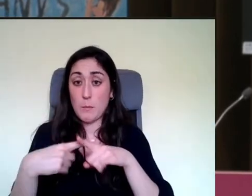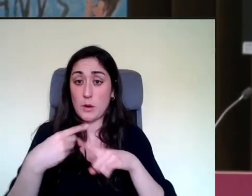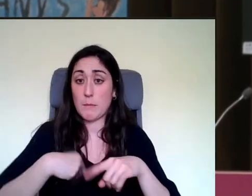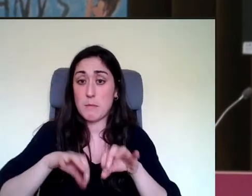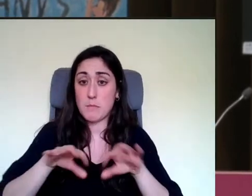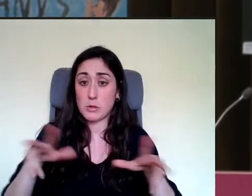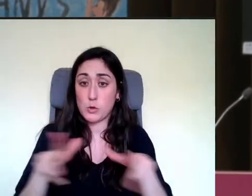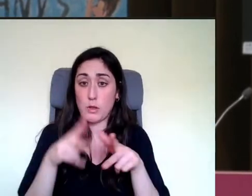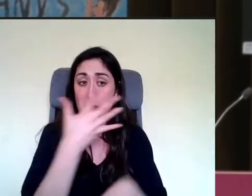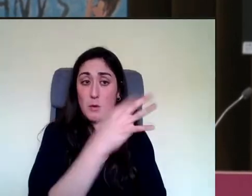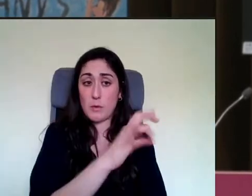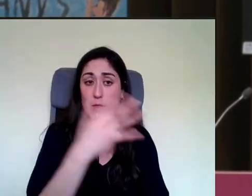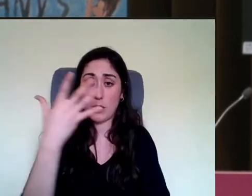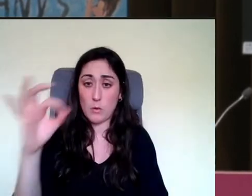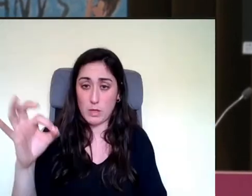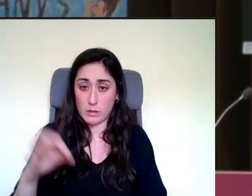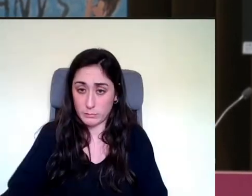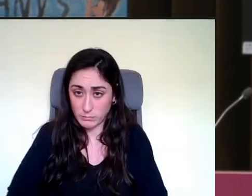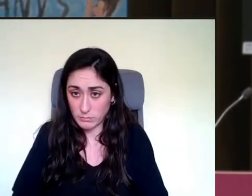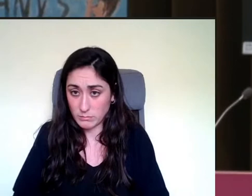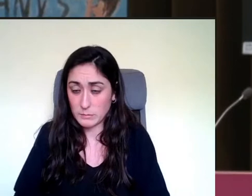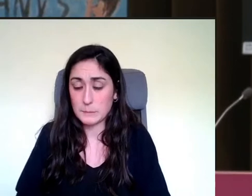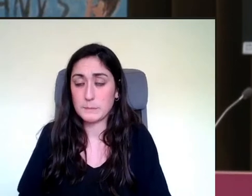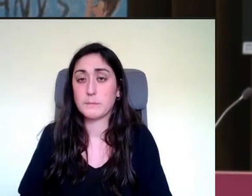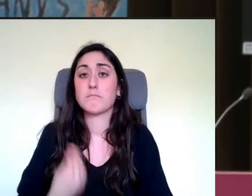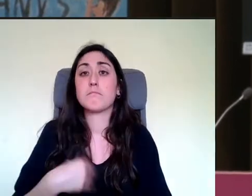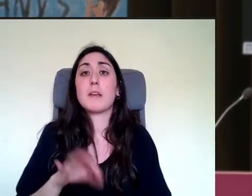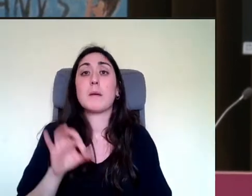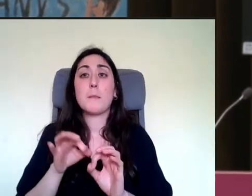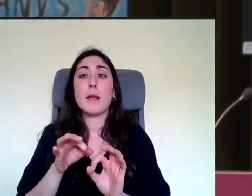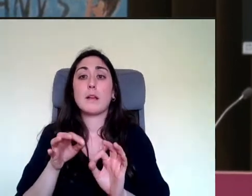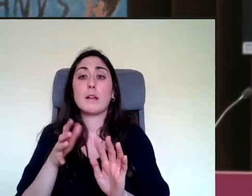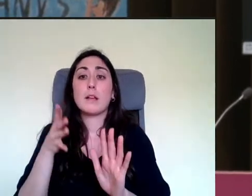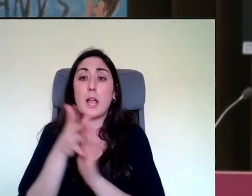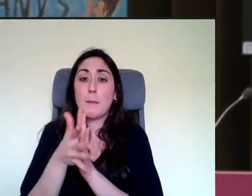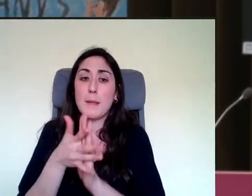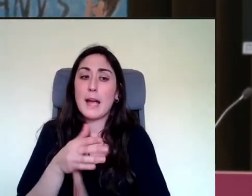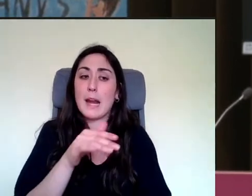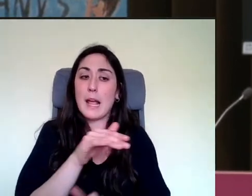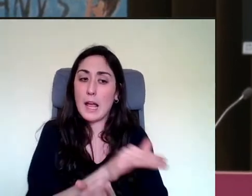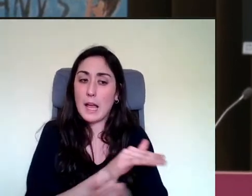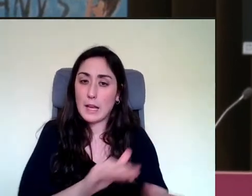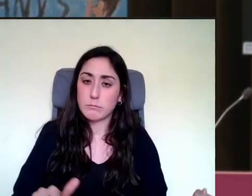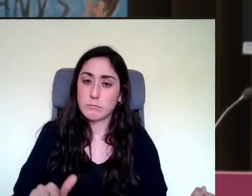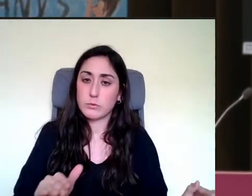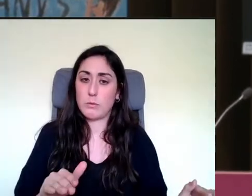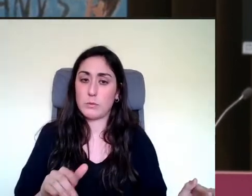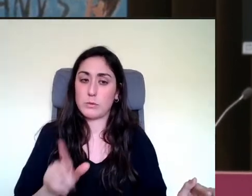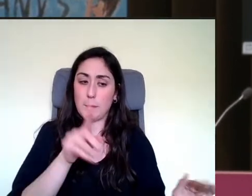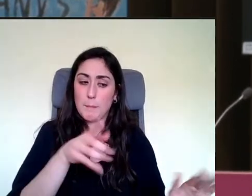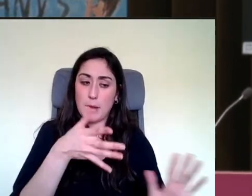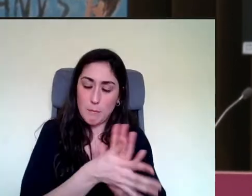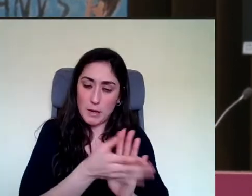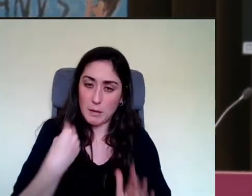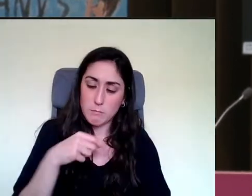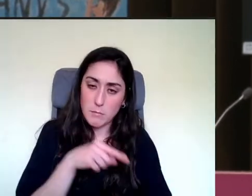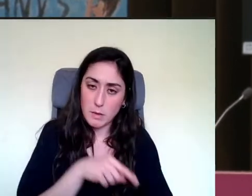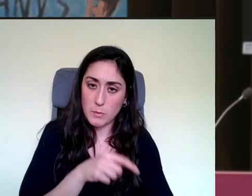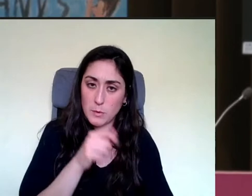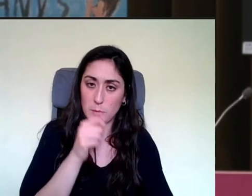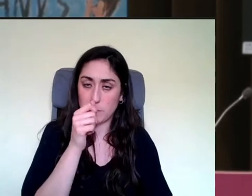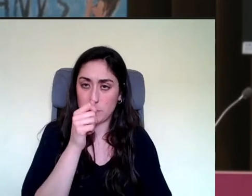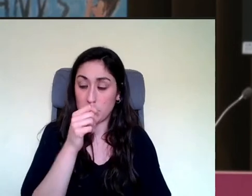i hem de fer arribar aquest missatge a les noves generacions, indubtablement. Algun dels reptes que ens explicaven fa un momentet